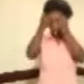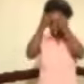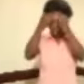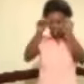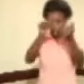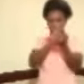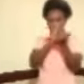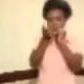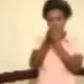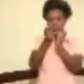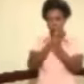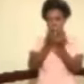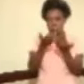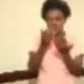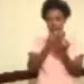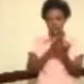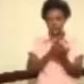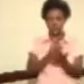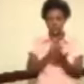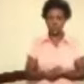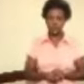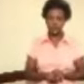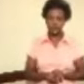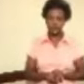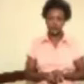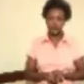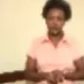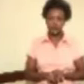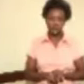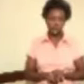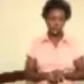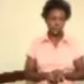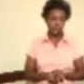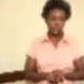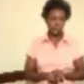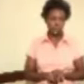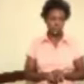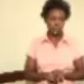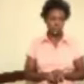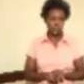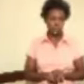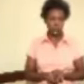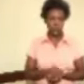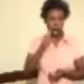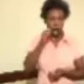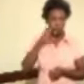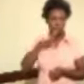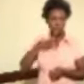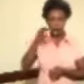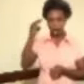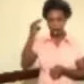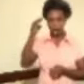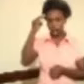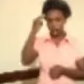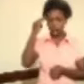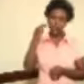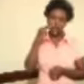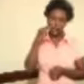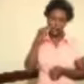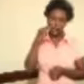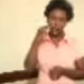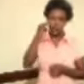avec une résolution. Ok, merci. Alors, et Mme Maniga, M. Martelly, nous intervenus en pile sous